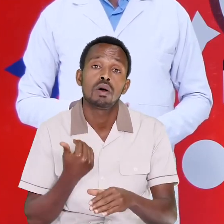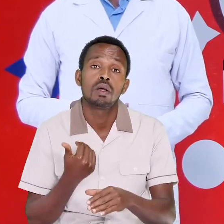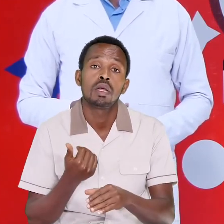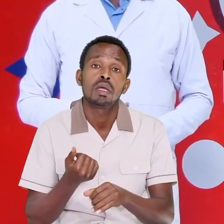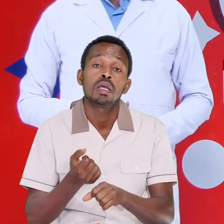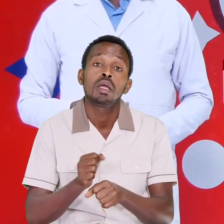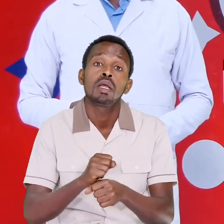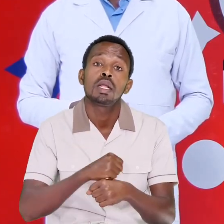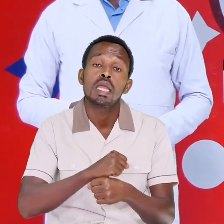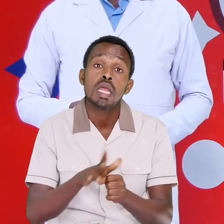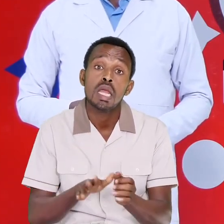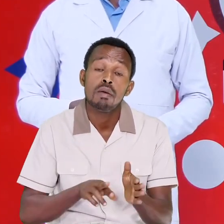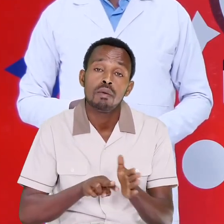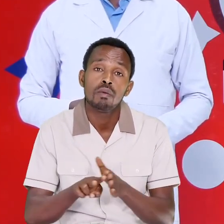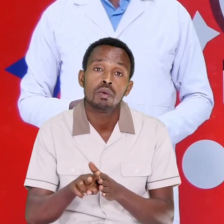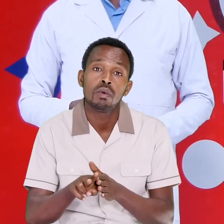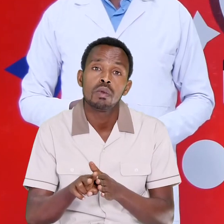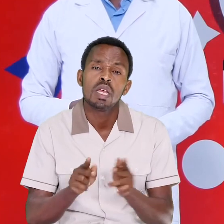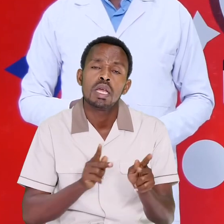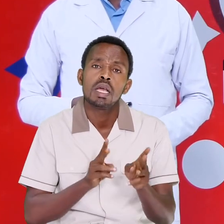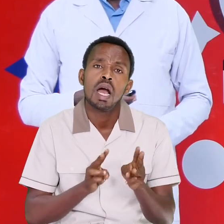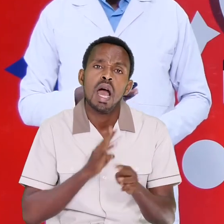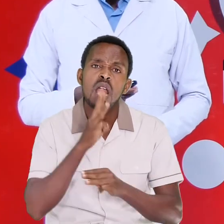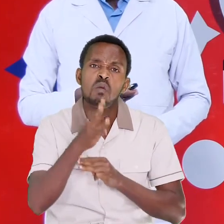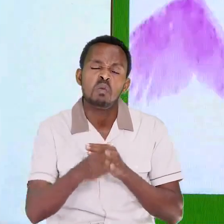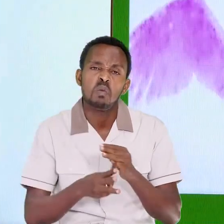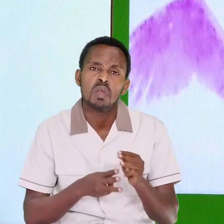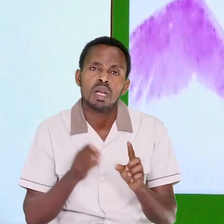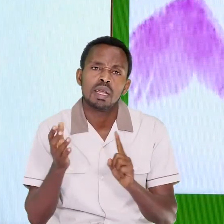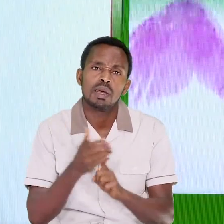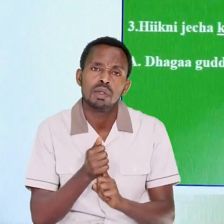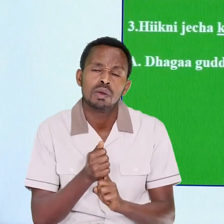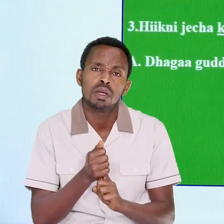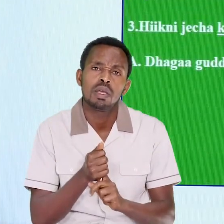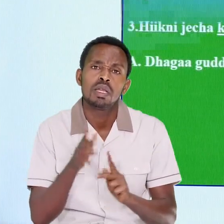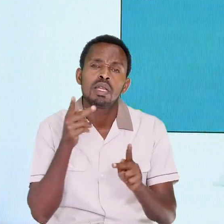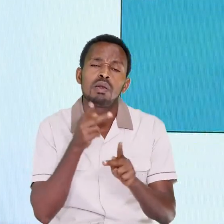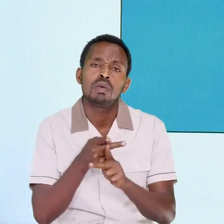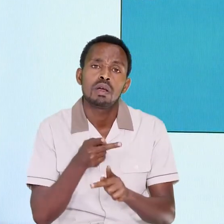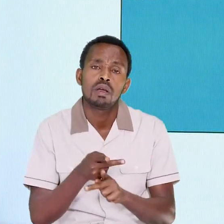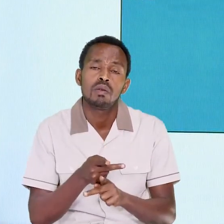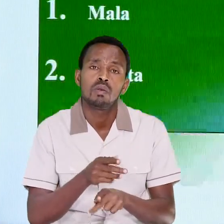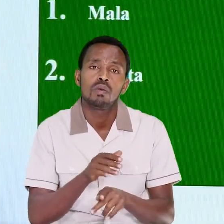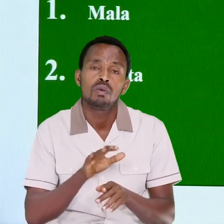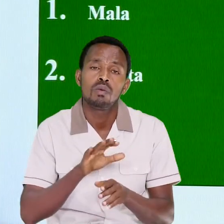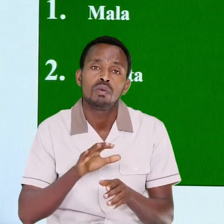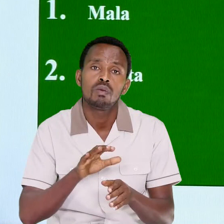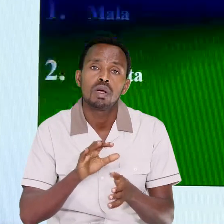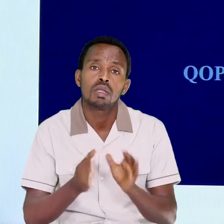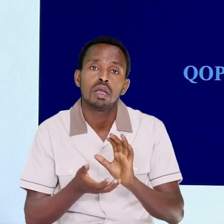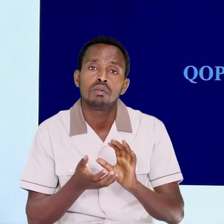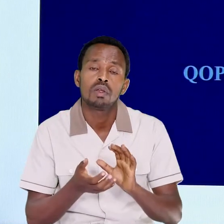dhibee hammaataa yeroo ammaa kana addunyaa kana dhuunfatee jirurraa of eeggannoo akka taasiftan